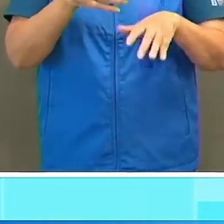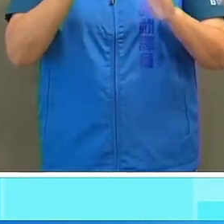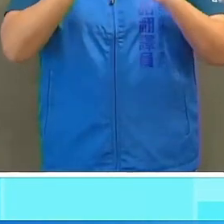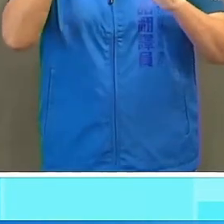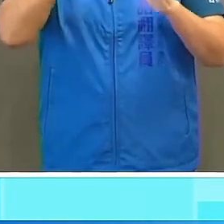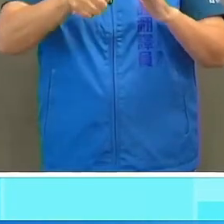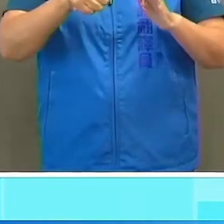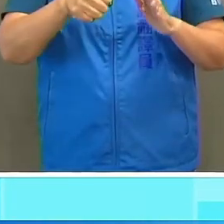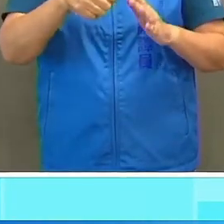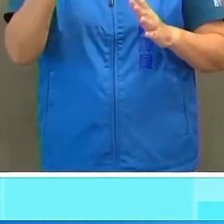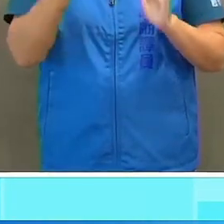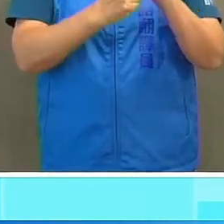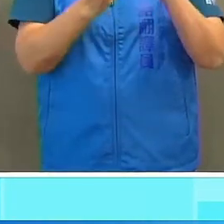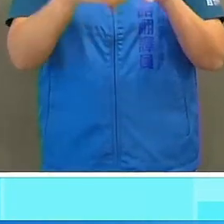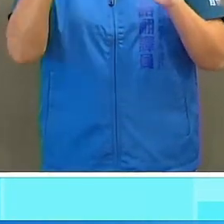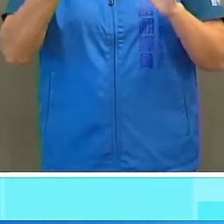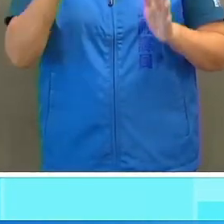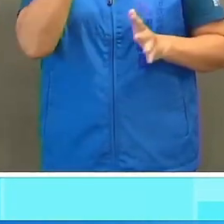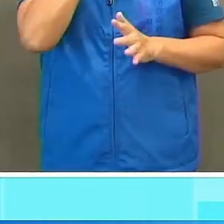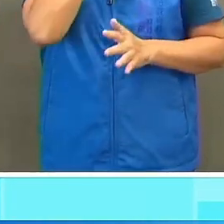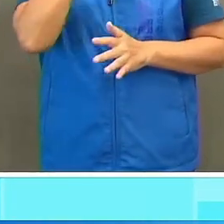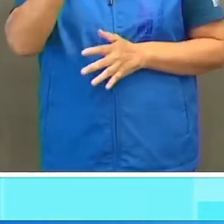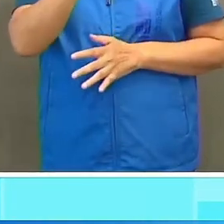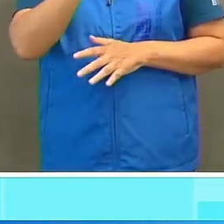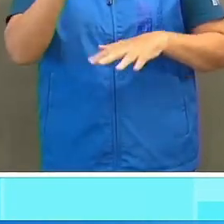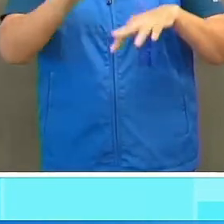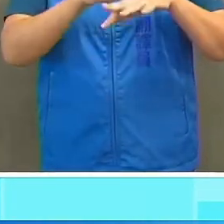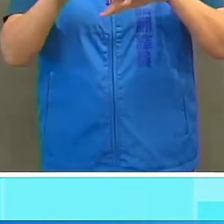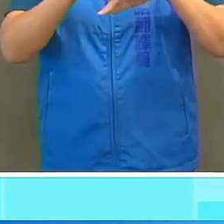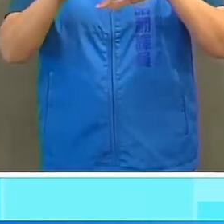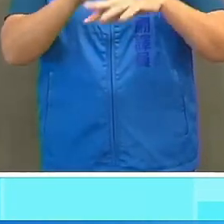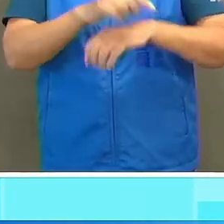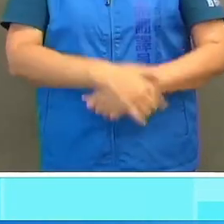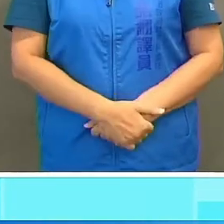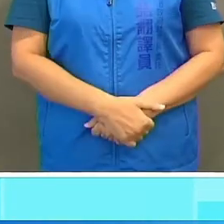金明兰女士。现在进入媒体提问的时间，首先我们请平面媒。